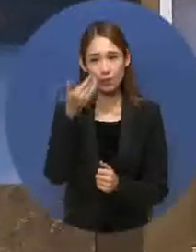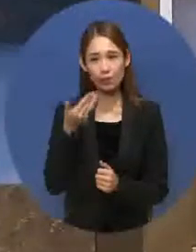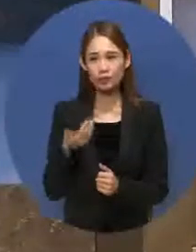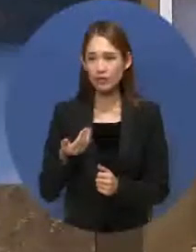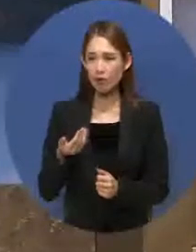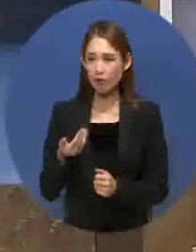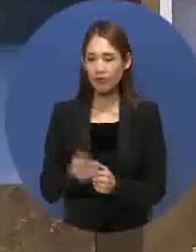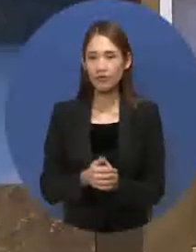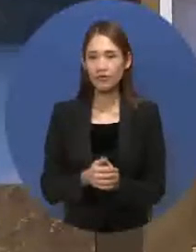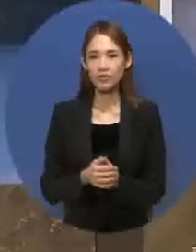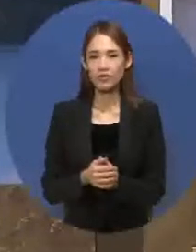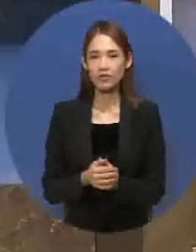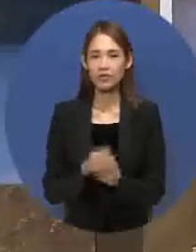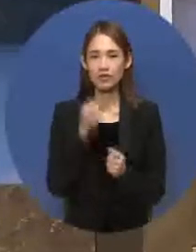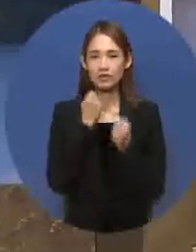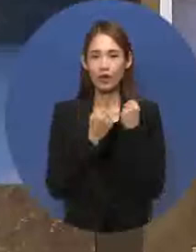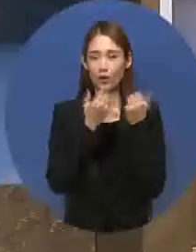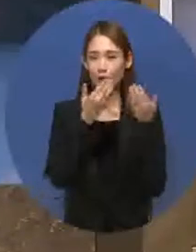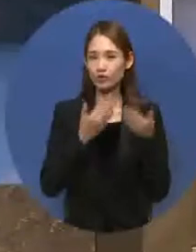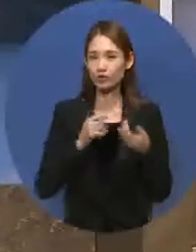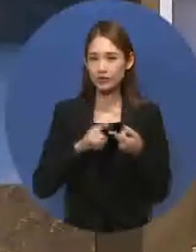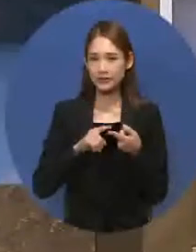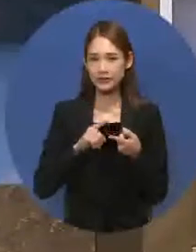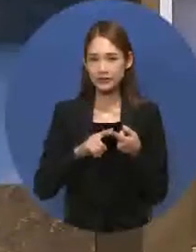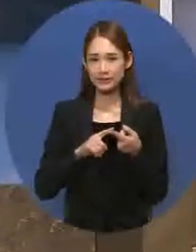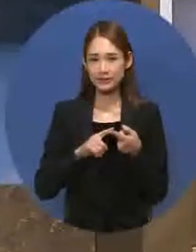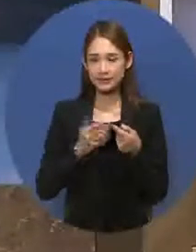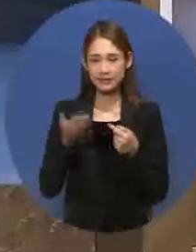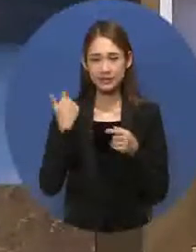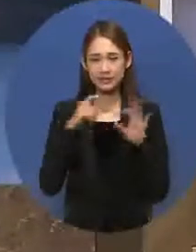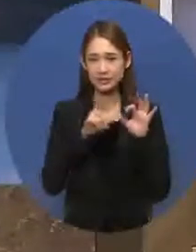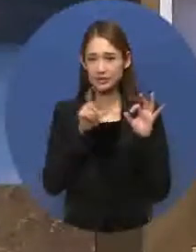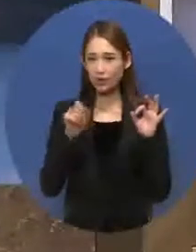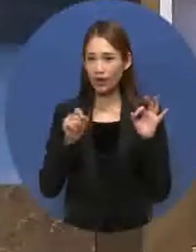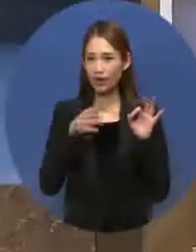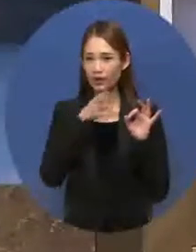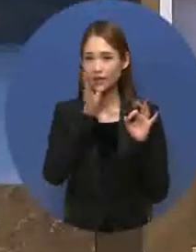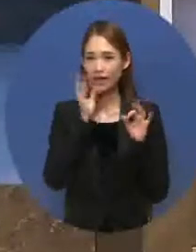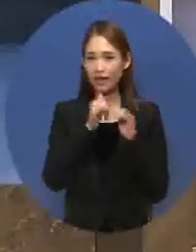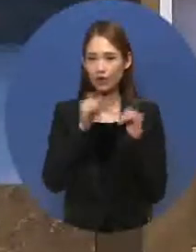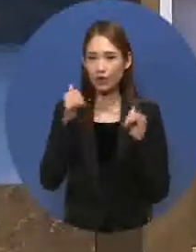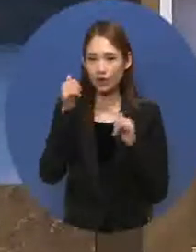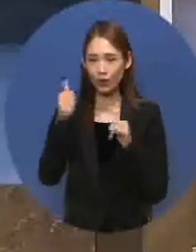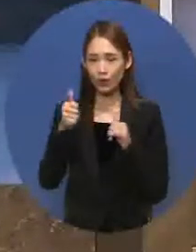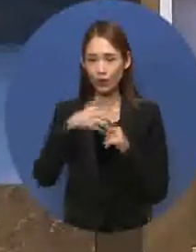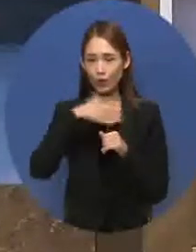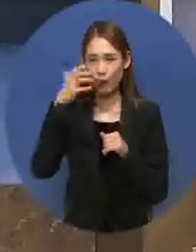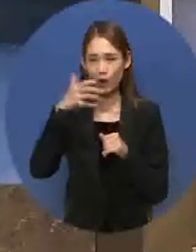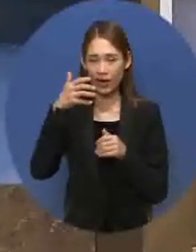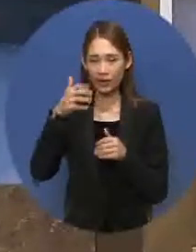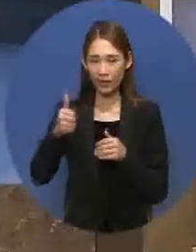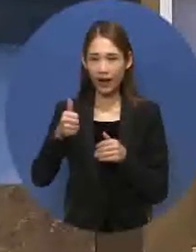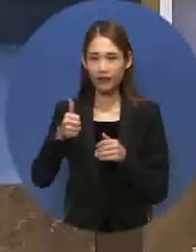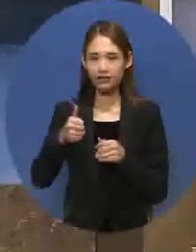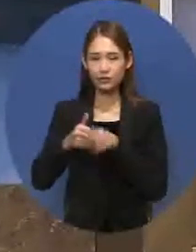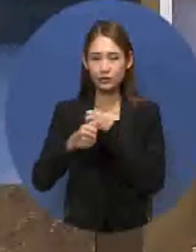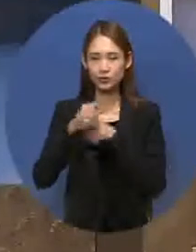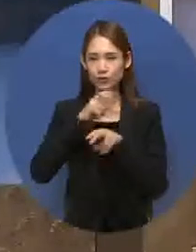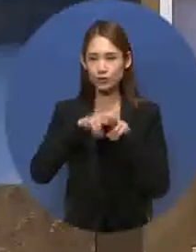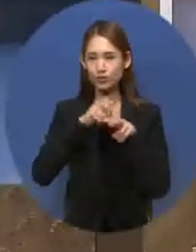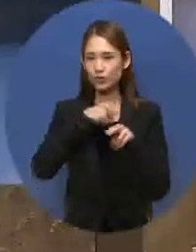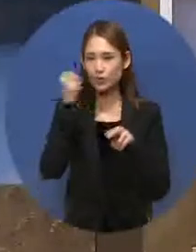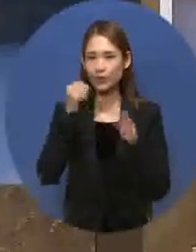들어가기 앞서서 말씀해 주신 것처럼 지난 10월에 대한노인회 회장으로 취임을 하셨는데요. 제가 이